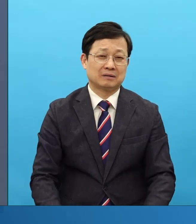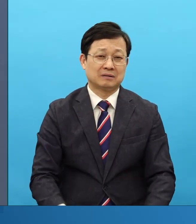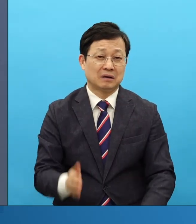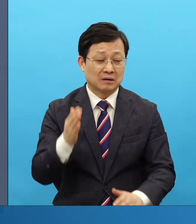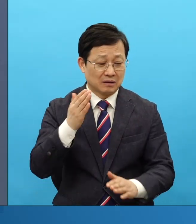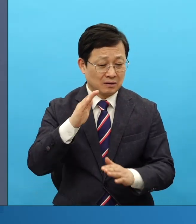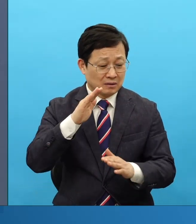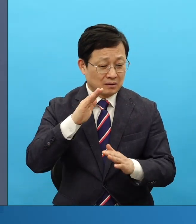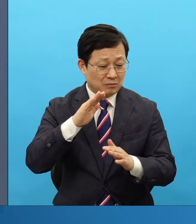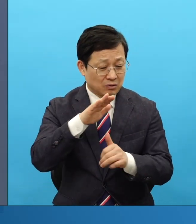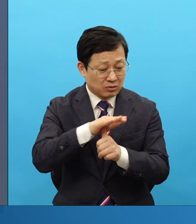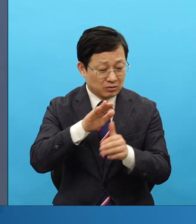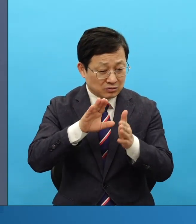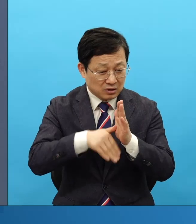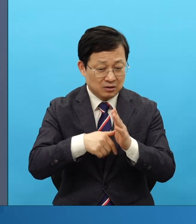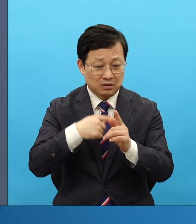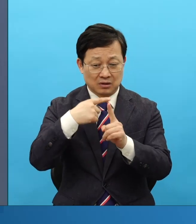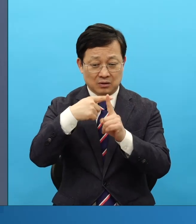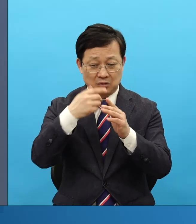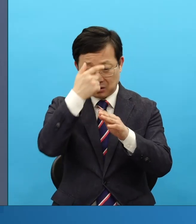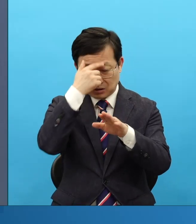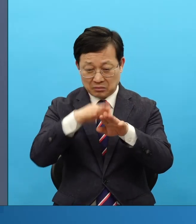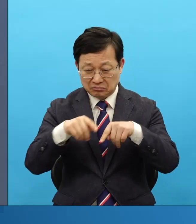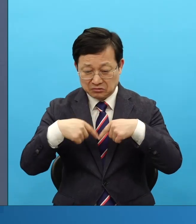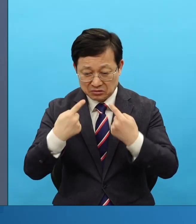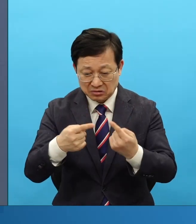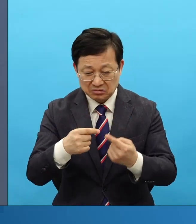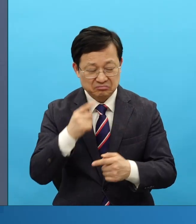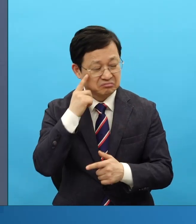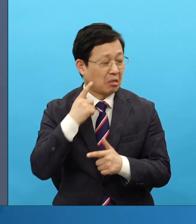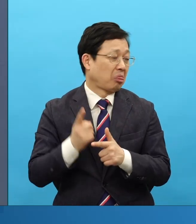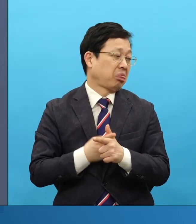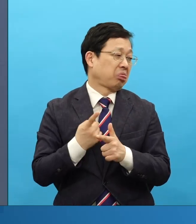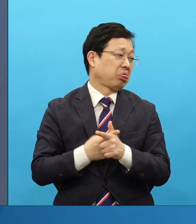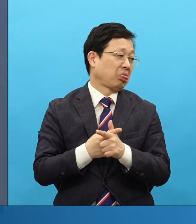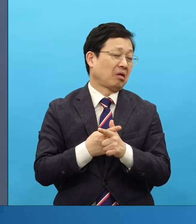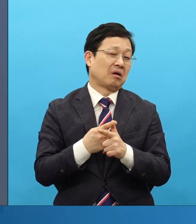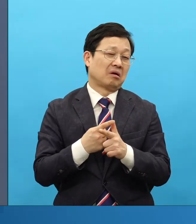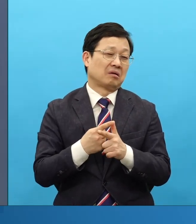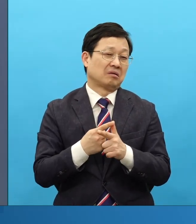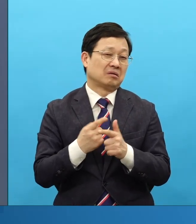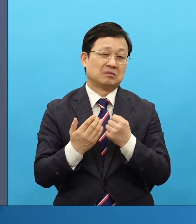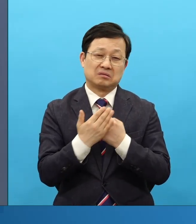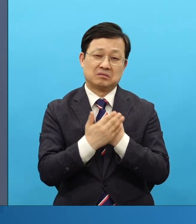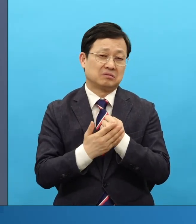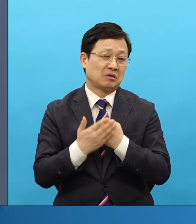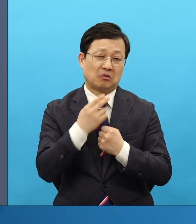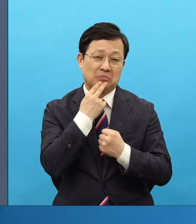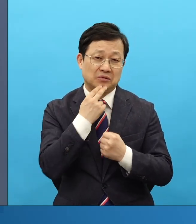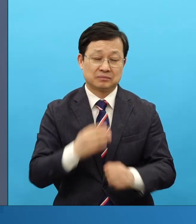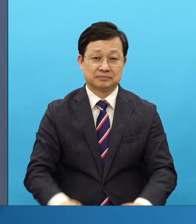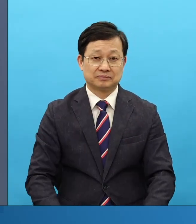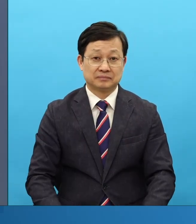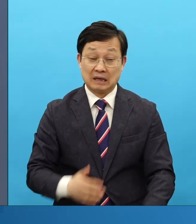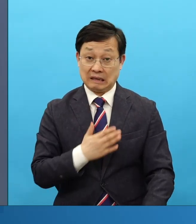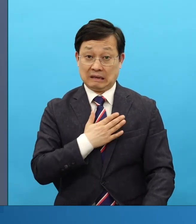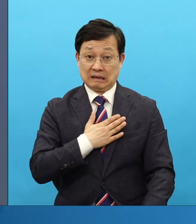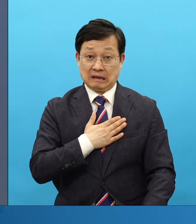드리고 그랬어요. A long time ago when I was young, there are many times when I didn't even go to church, and when I did, I didn't even give worship. 그래 제 인생이 어떻게